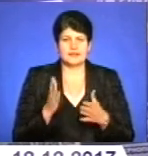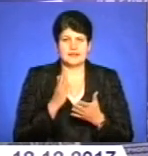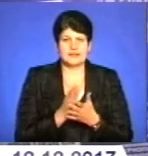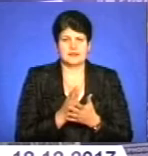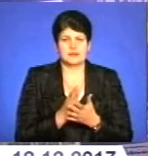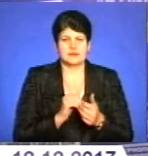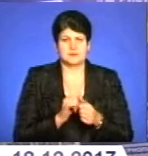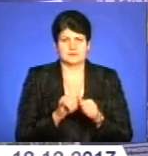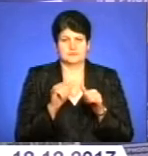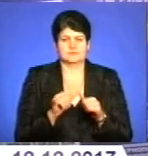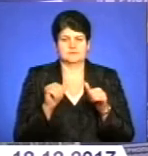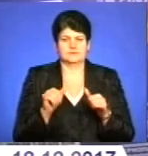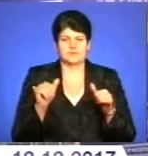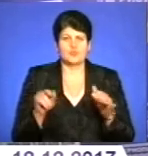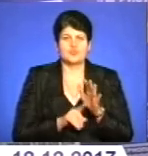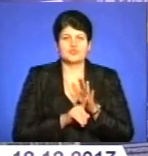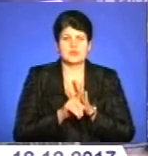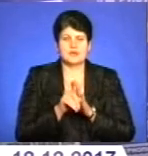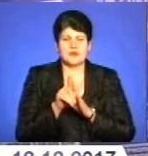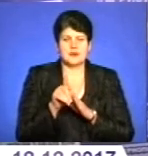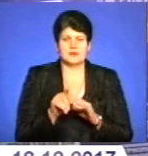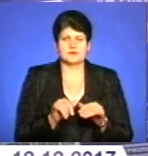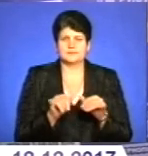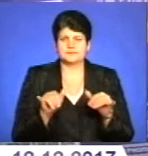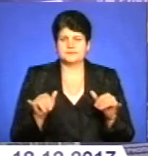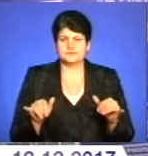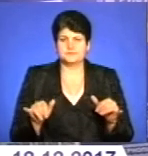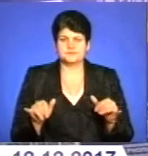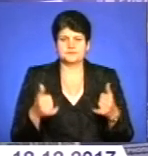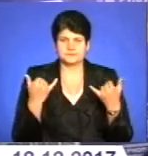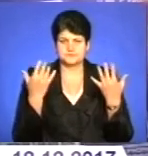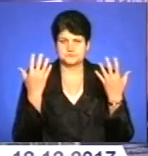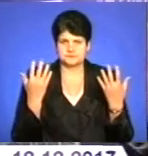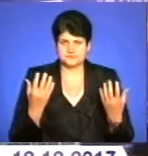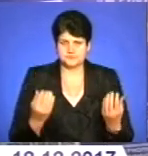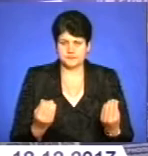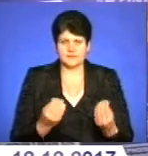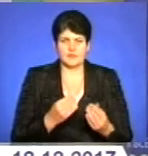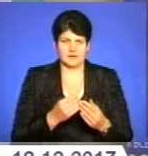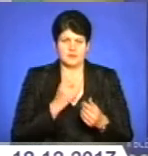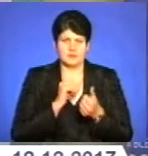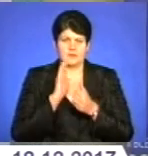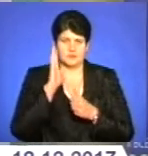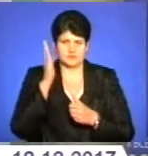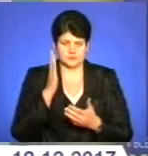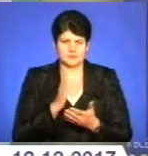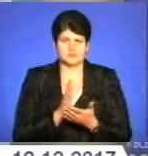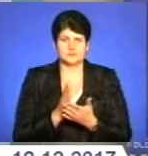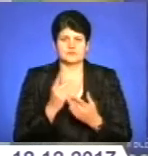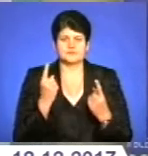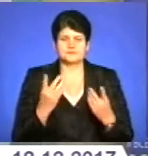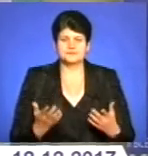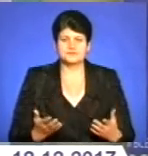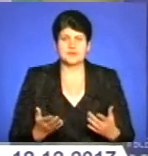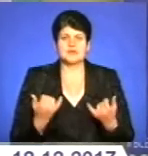мейнстрімом, починає формувати сьогодення і впевнено дивиться в майбутнє. Головне, заради